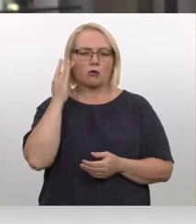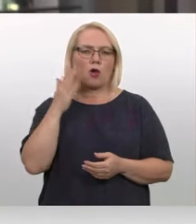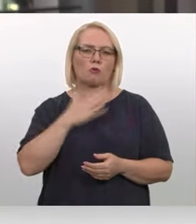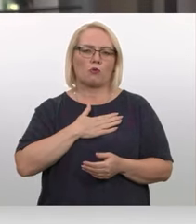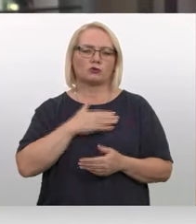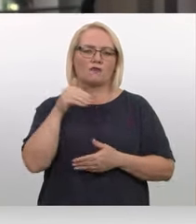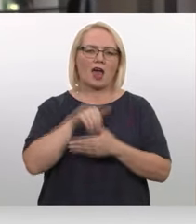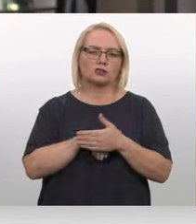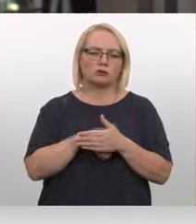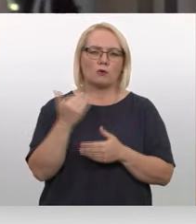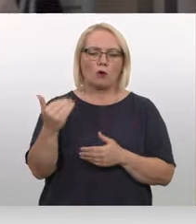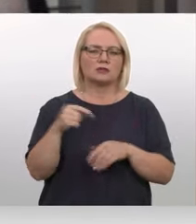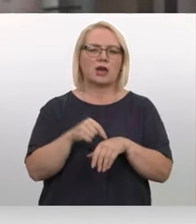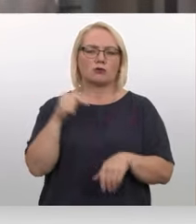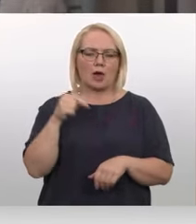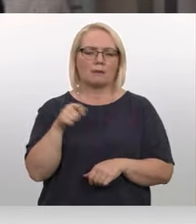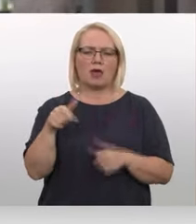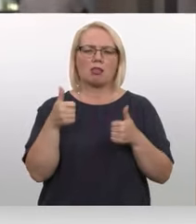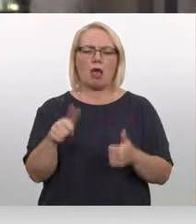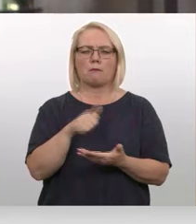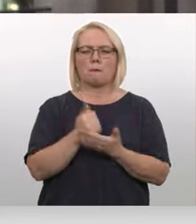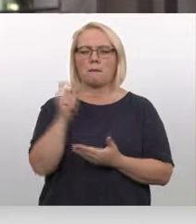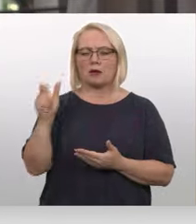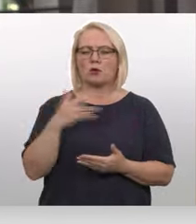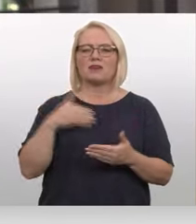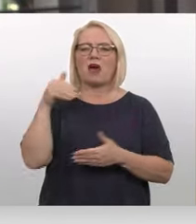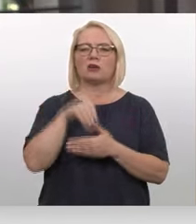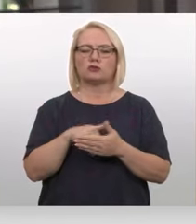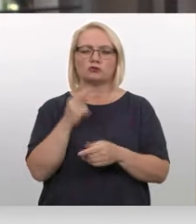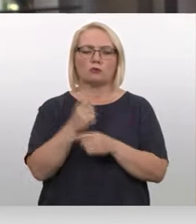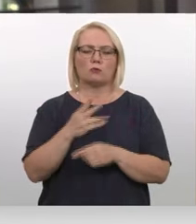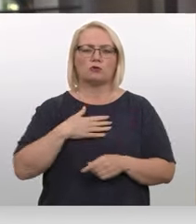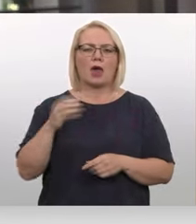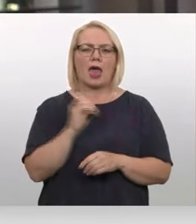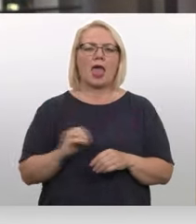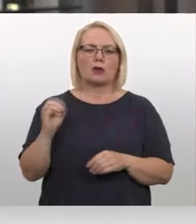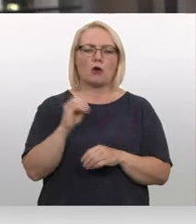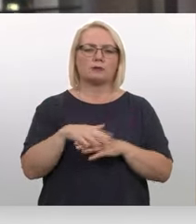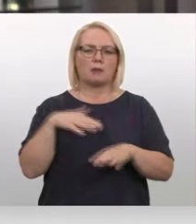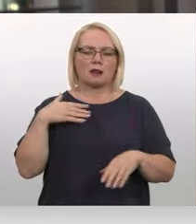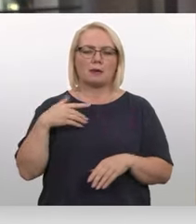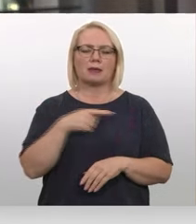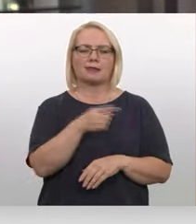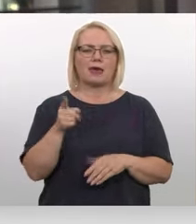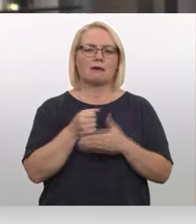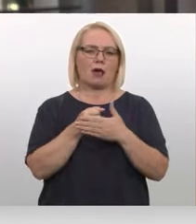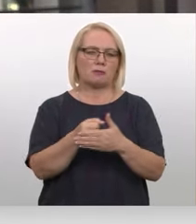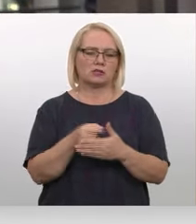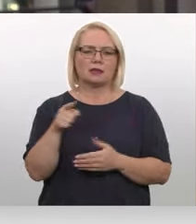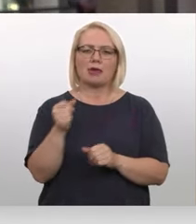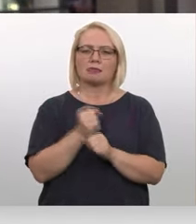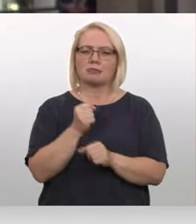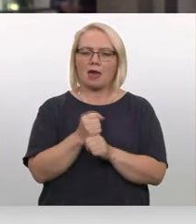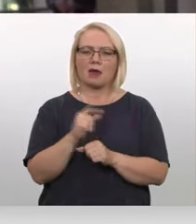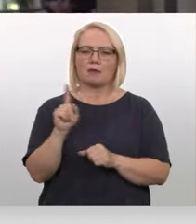būs labi pārstāvji. Viņiem ir ļoti vēsturisks uzdevums. Mums no Eiropas parlamenta viņi ir jāatbalsta. Šie darbi ir ļoti, ļoti smagi